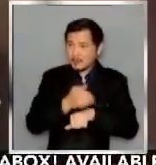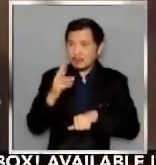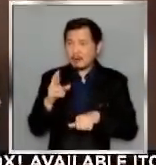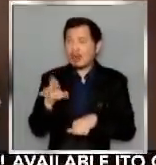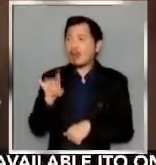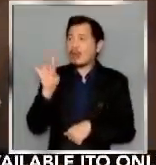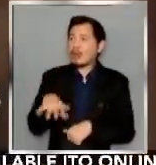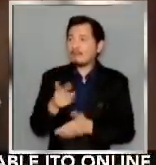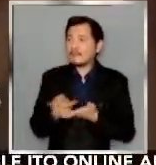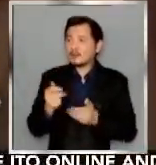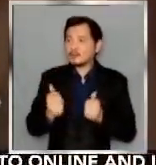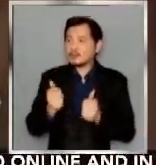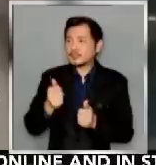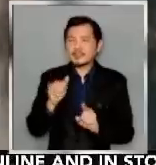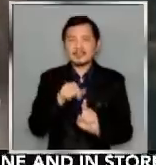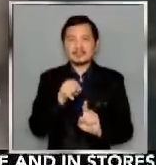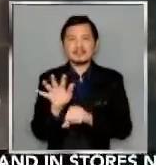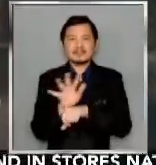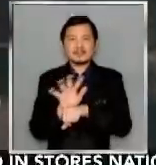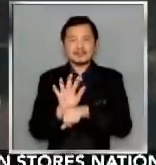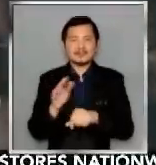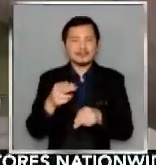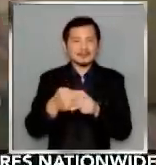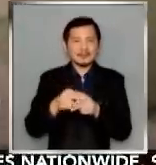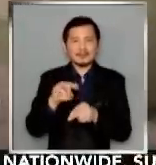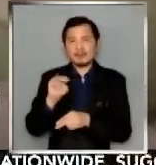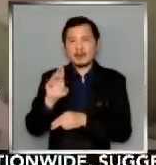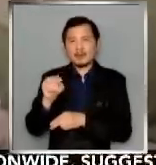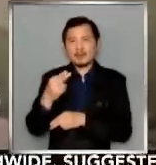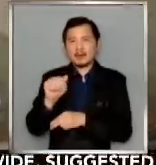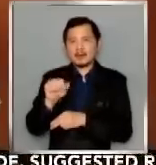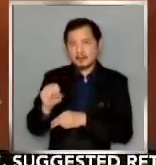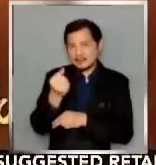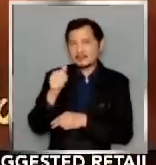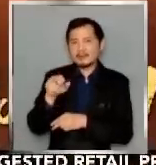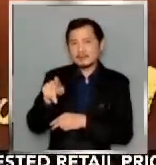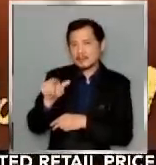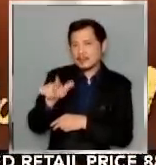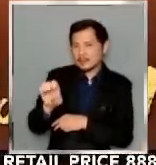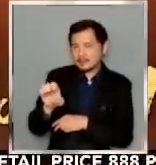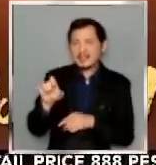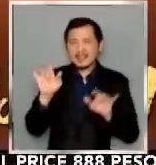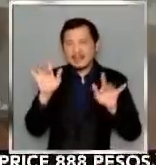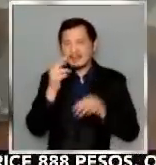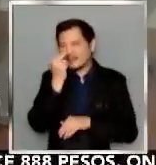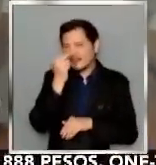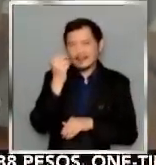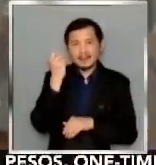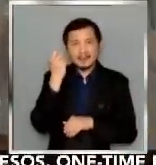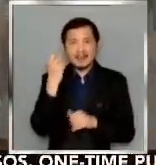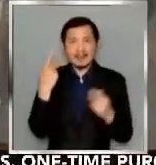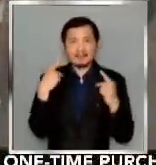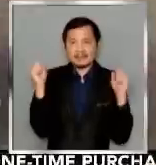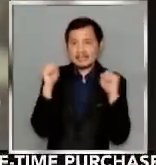ng Regal Studios Presents Martha's Place. Light at funny pero may kurot at kilig. Si Arasan Agustin ay si Martha na may-ari